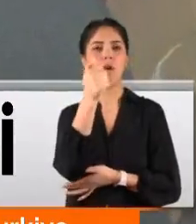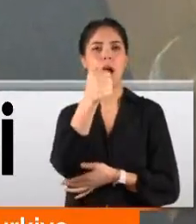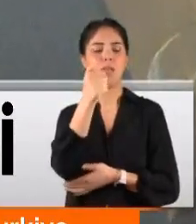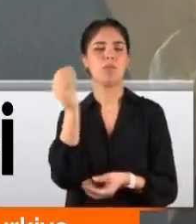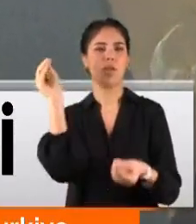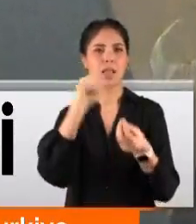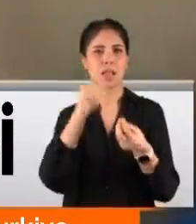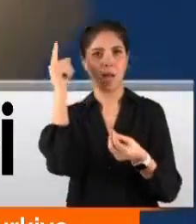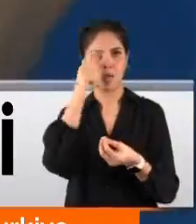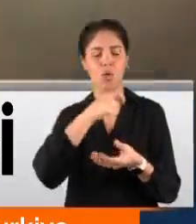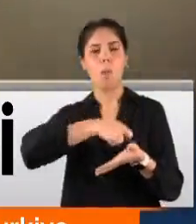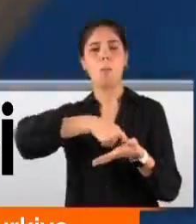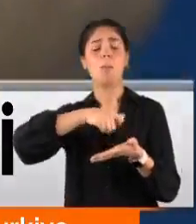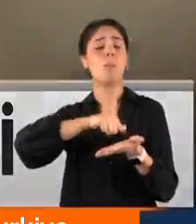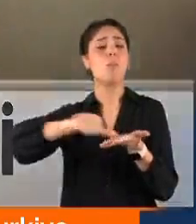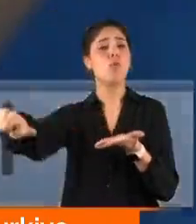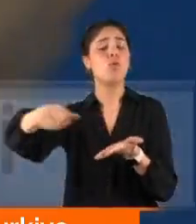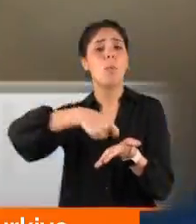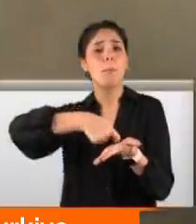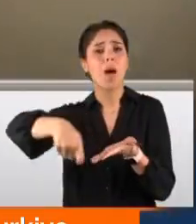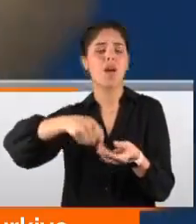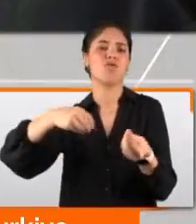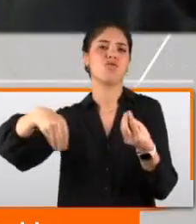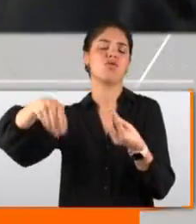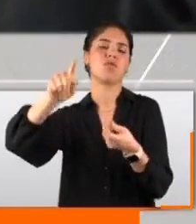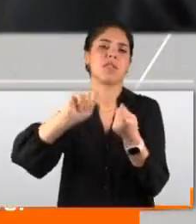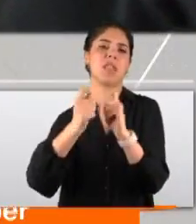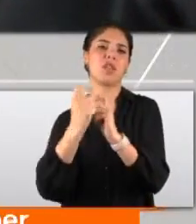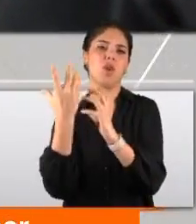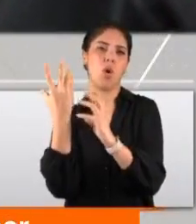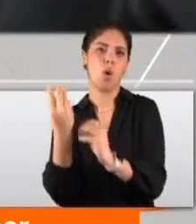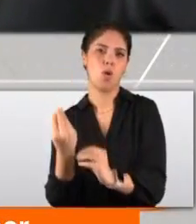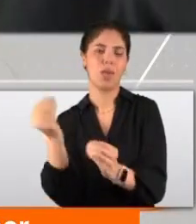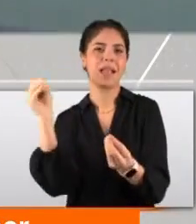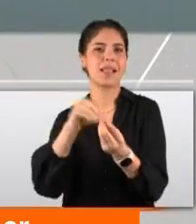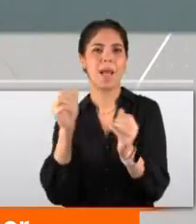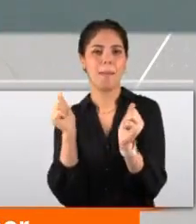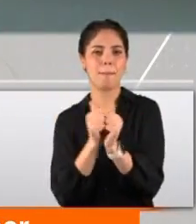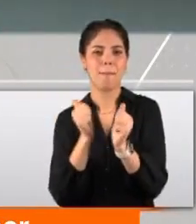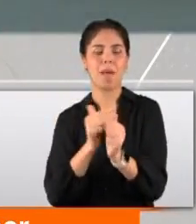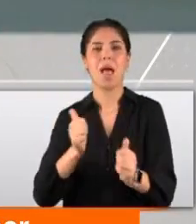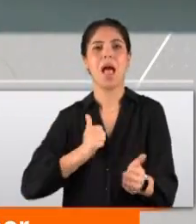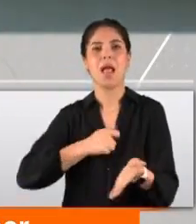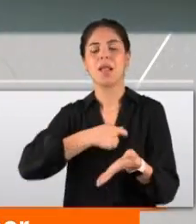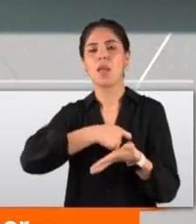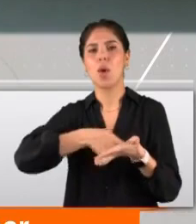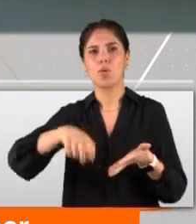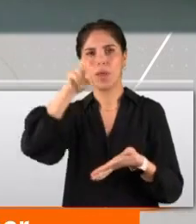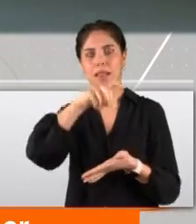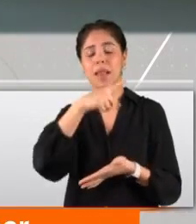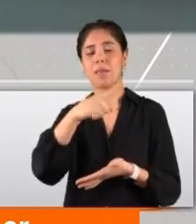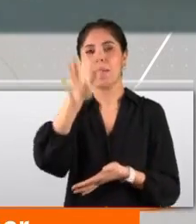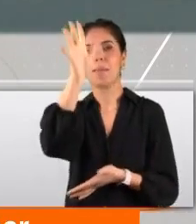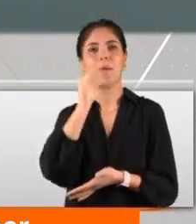%54,66'lık artış tüm maaşları değiştirdi. Zamla birlikte birçok kalem etkilendi. İşte asgari ücretin 8.506